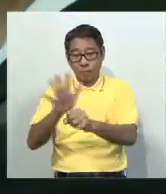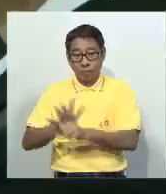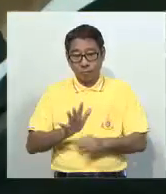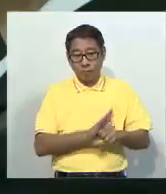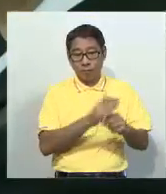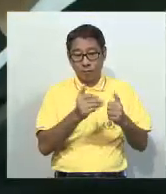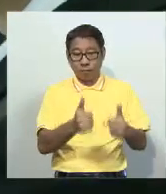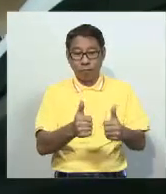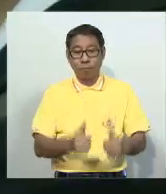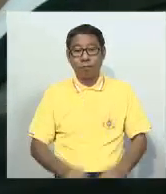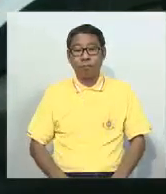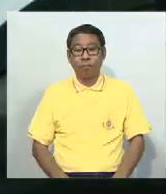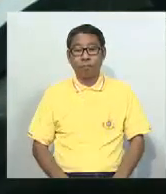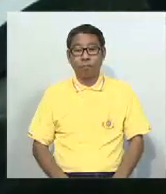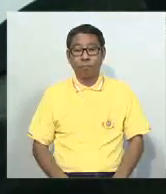มบูรณ์แบบค่ะ